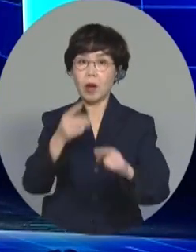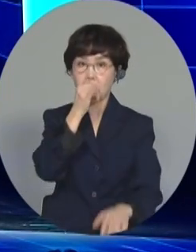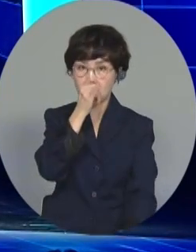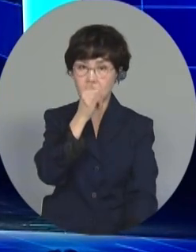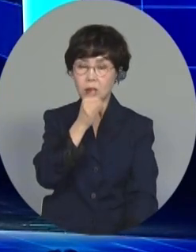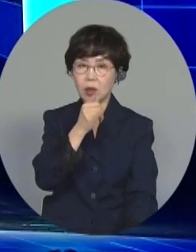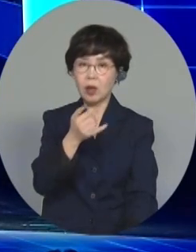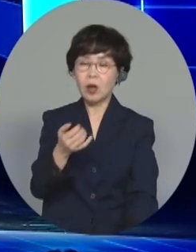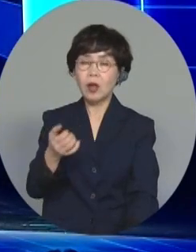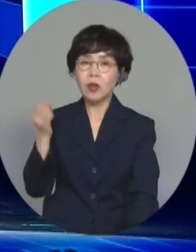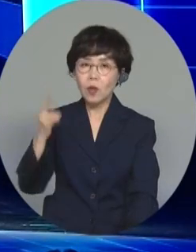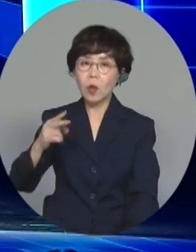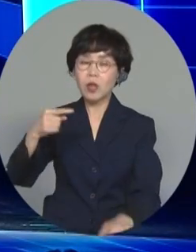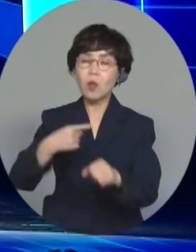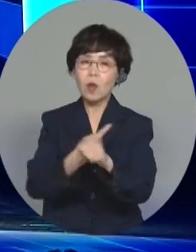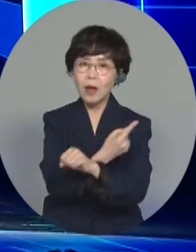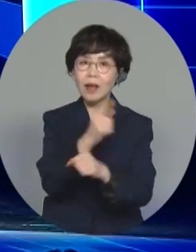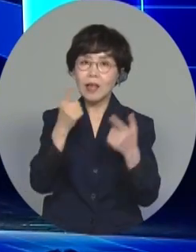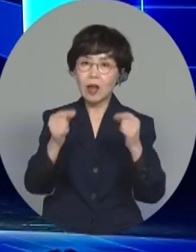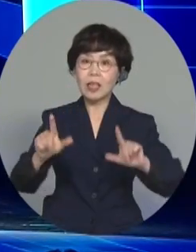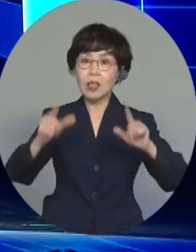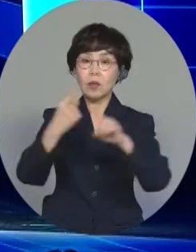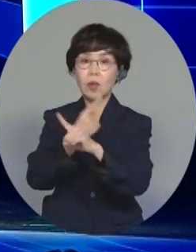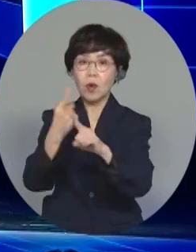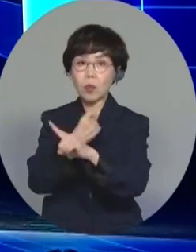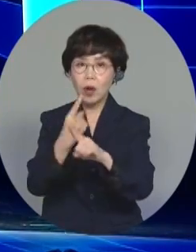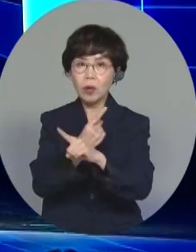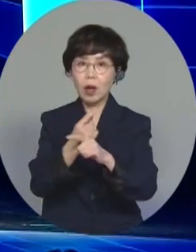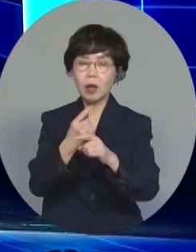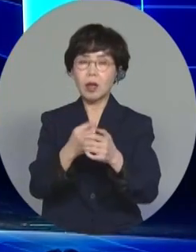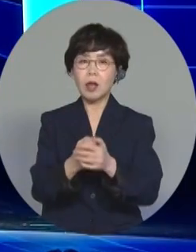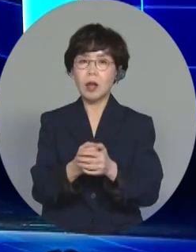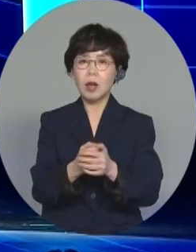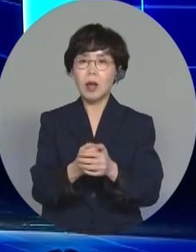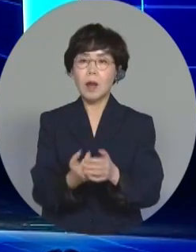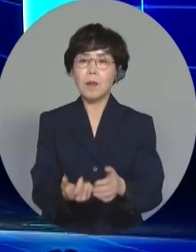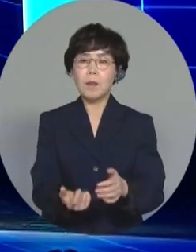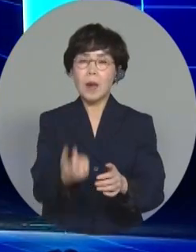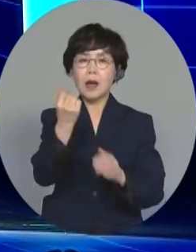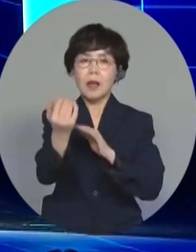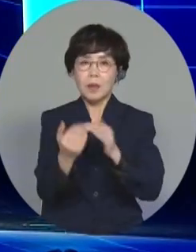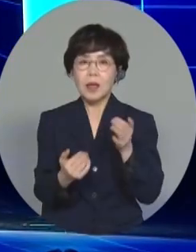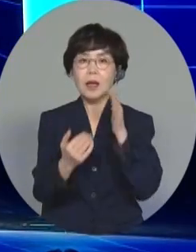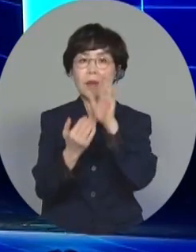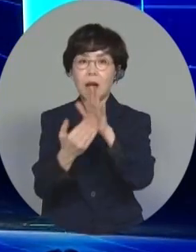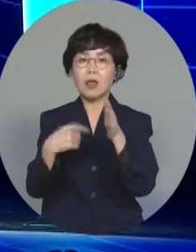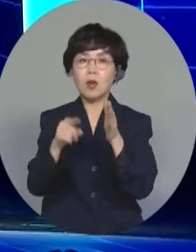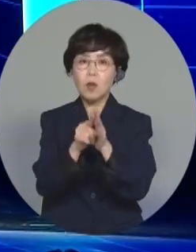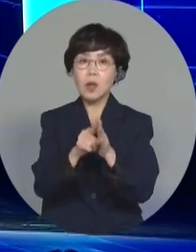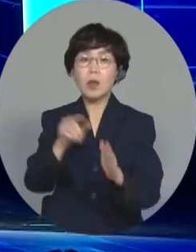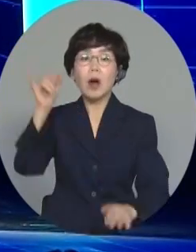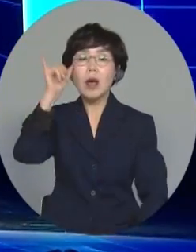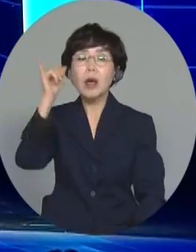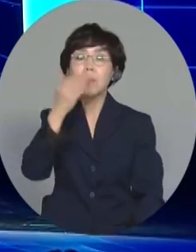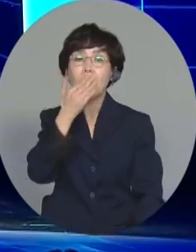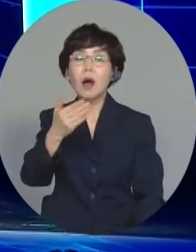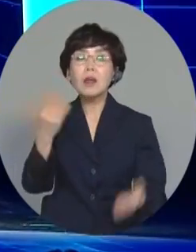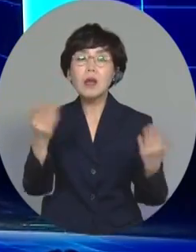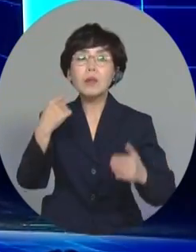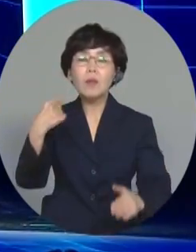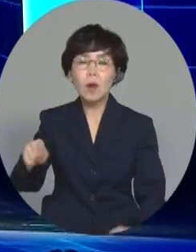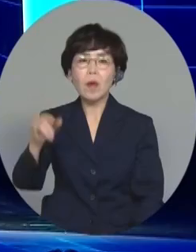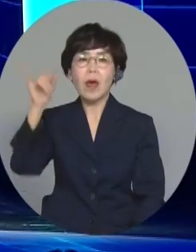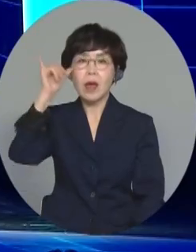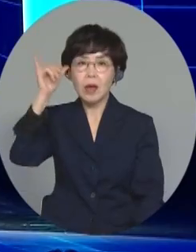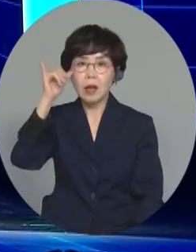이 외에도 이러한 기후변화를 완화하고 대처하는 데 있어서 AI가 할 수 있는 다른 것들은 무엇이 있을까요?